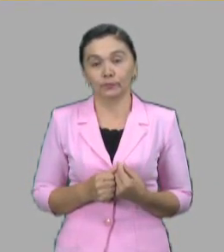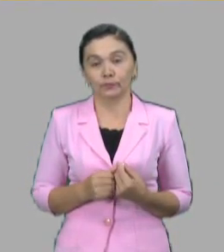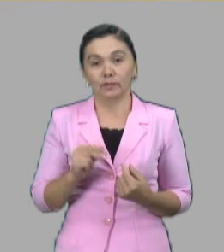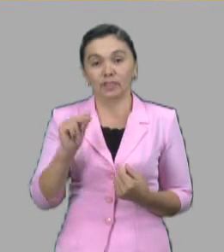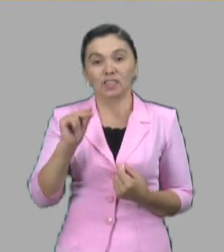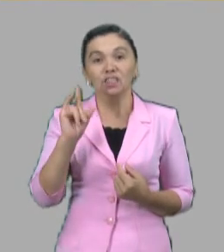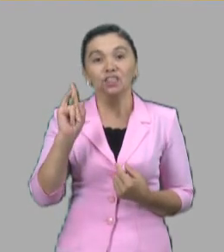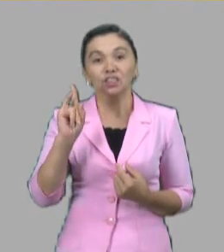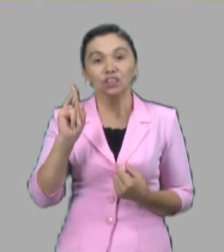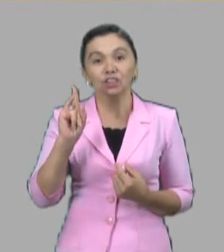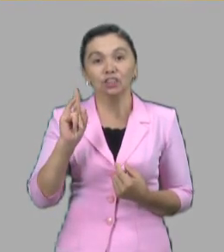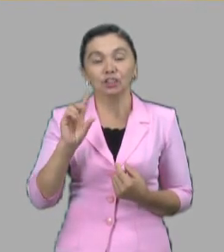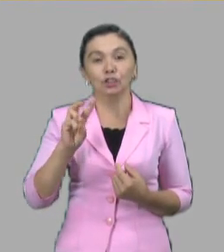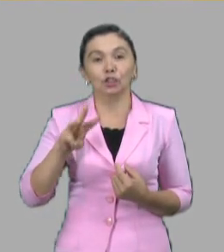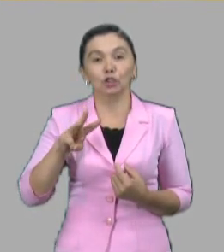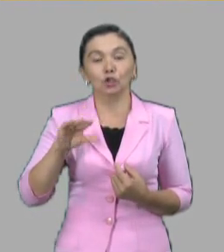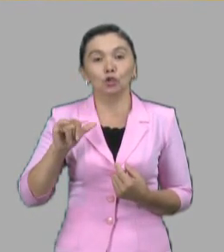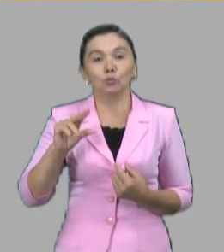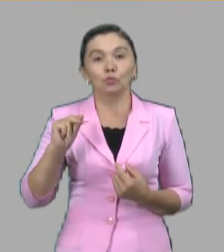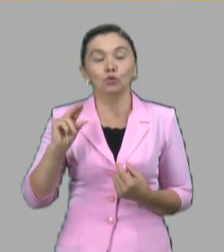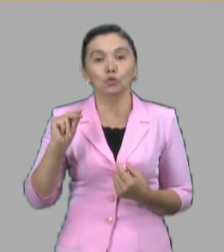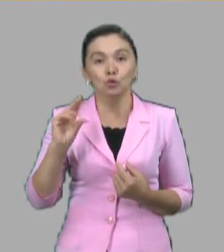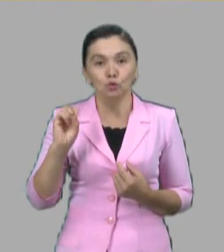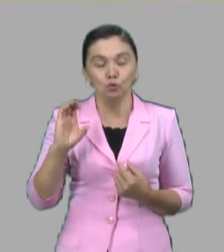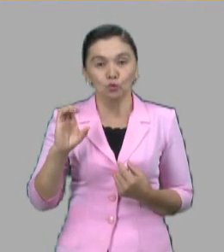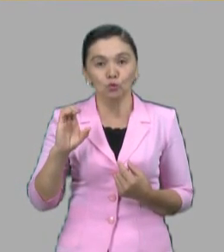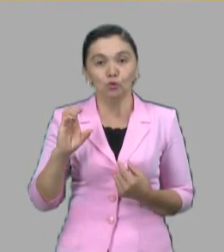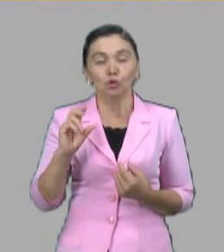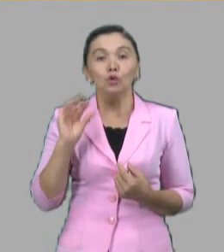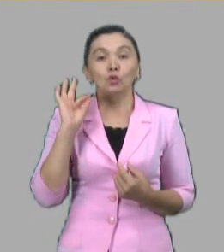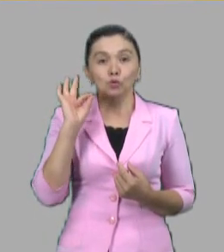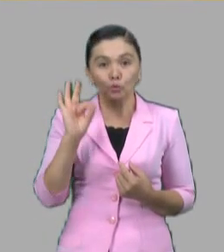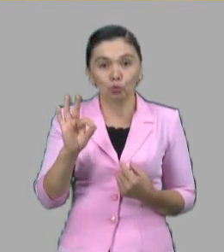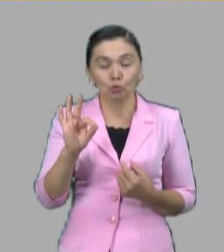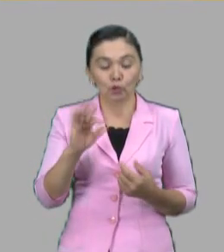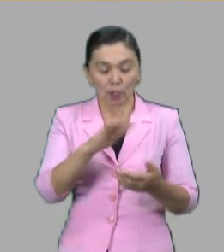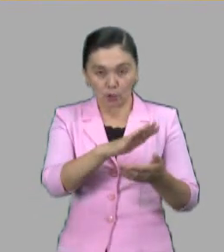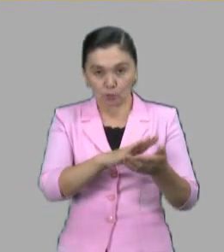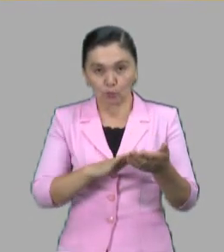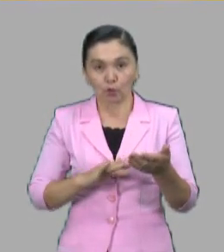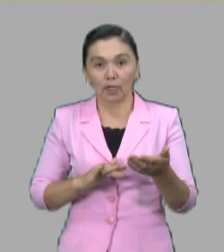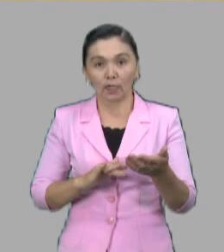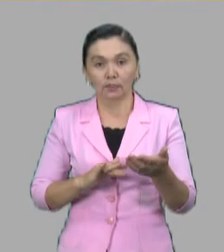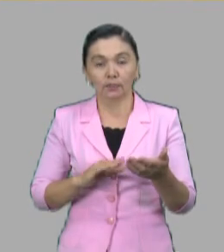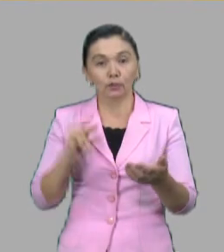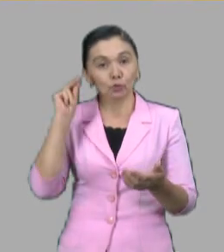Ч мүчөсүн туура улаганды үйрөндүк.